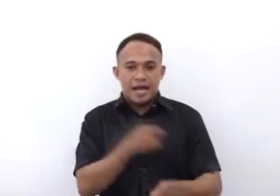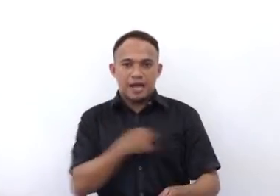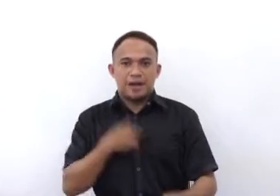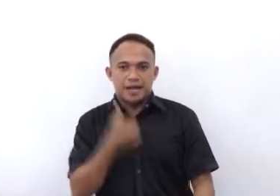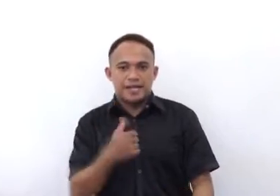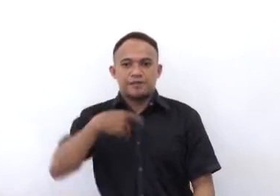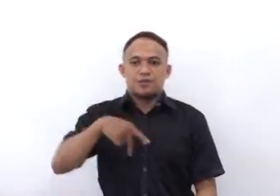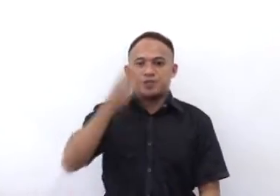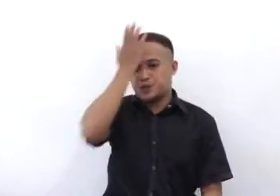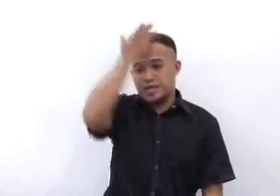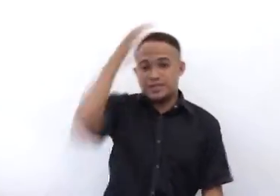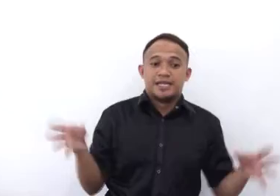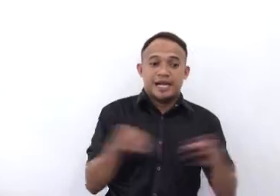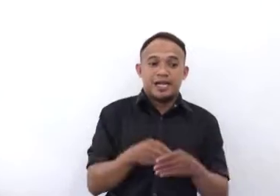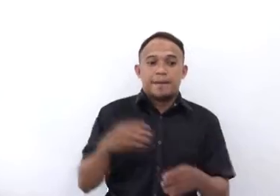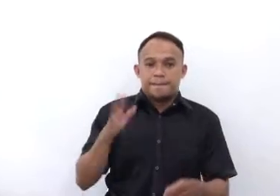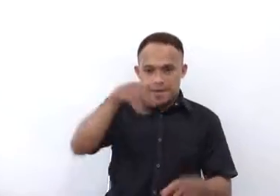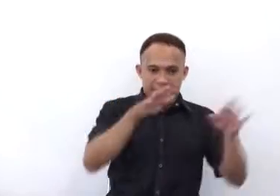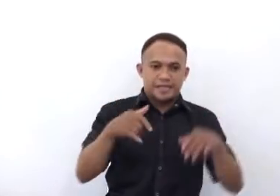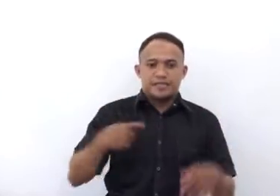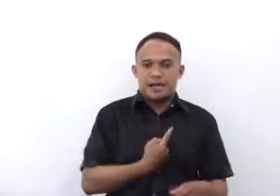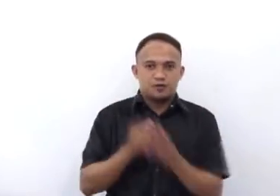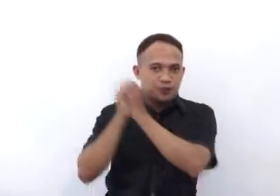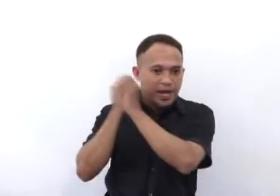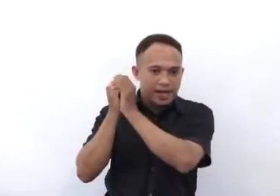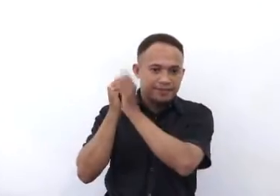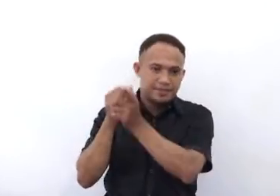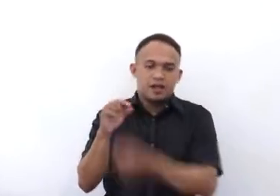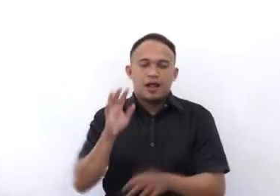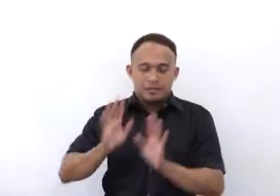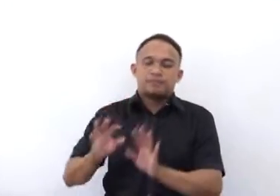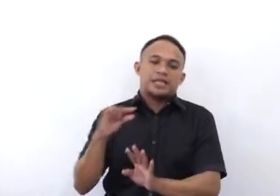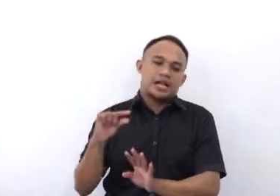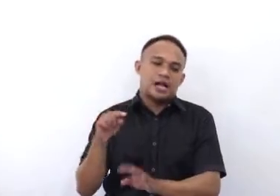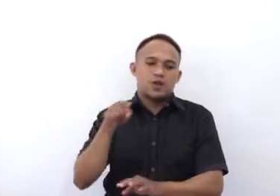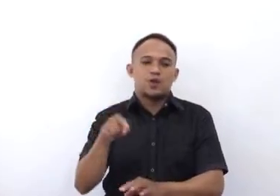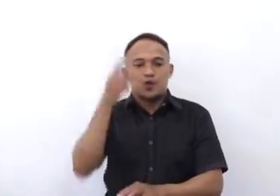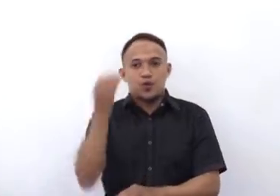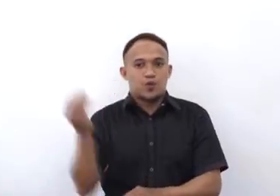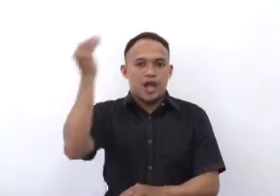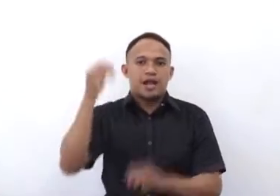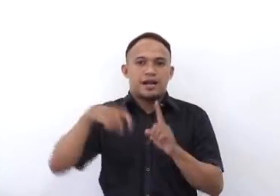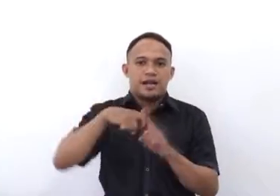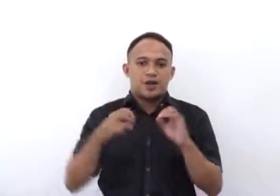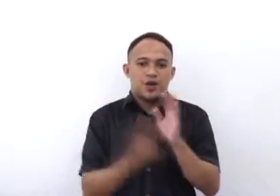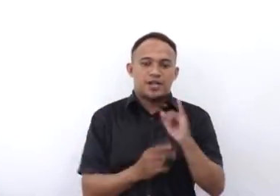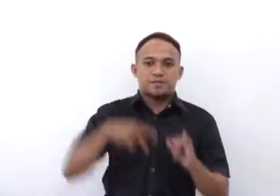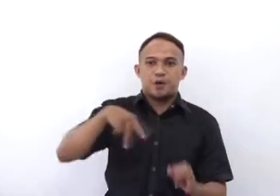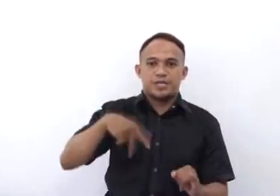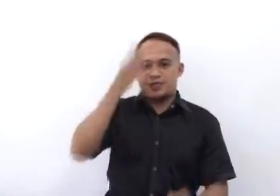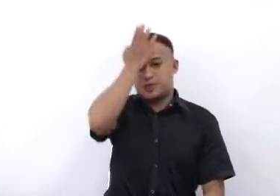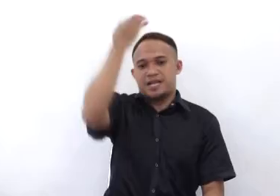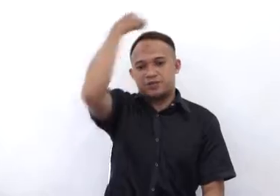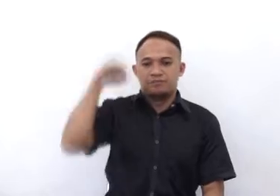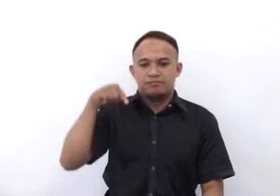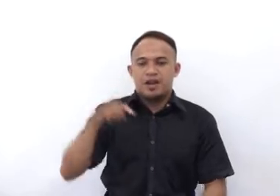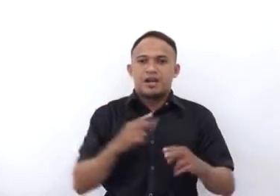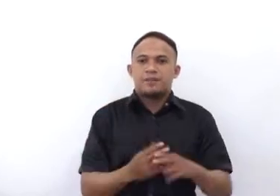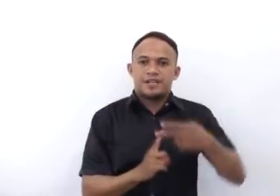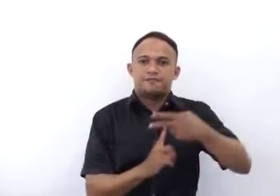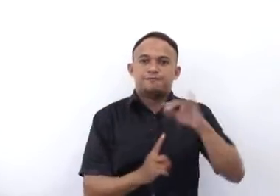ini dilakukan, diadakan di luar daerah, dan di sana juga cukup berat, cukup merah, cukup